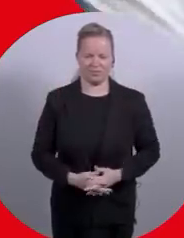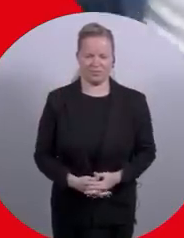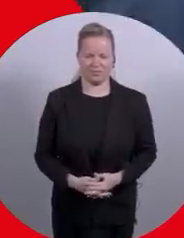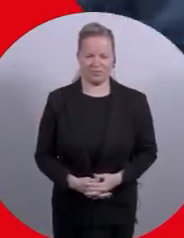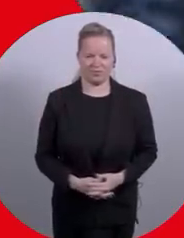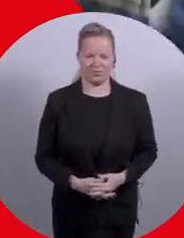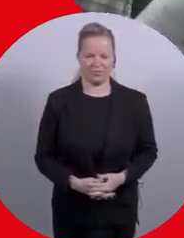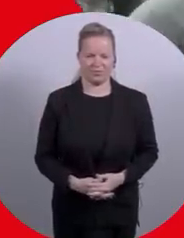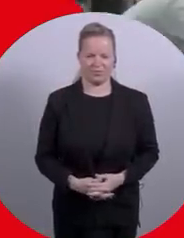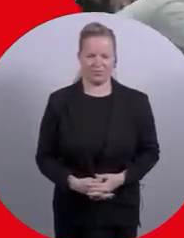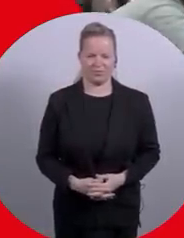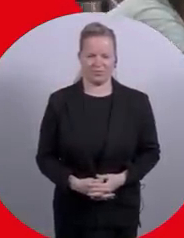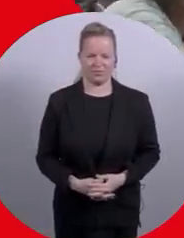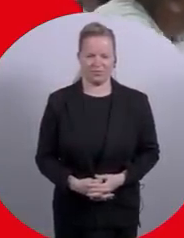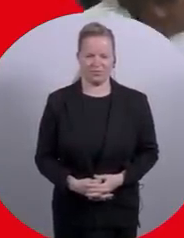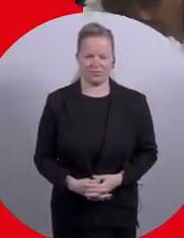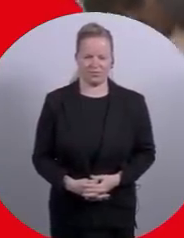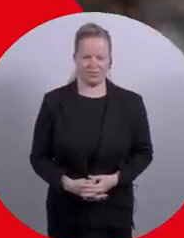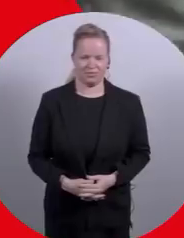ich bitte dich